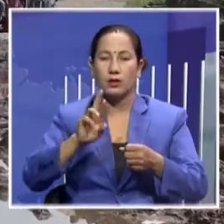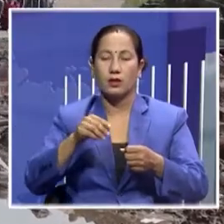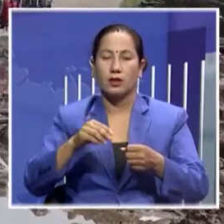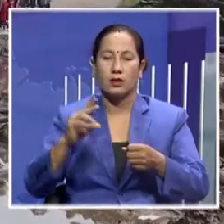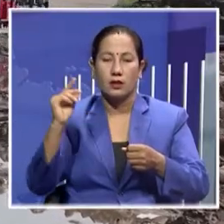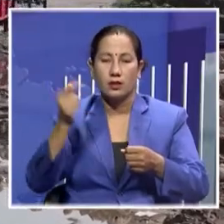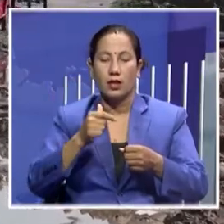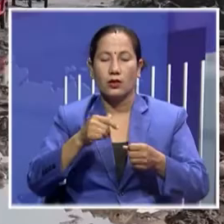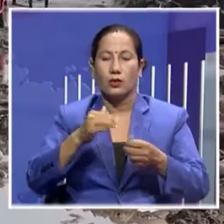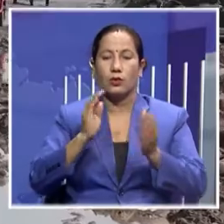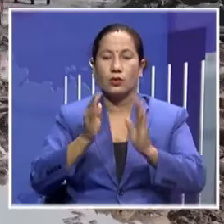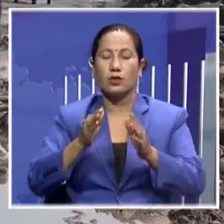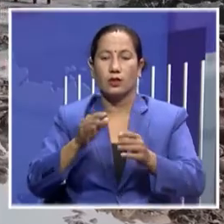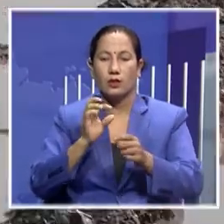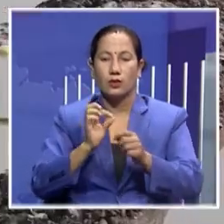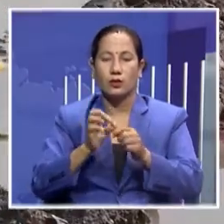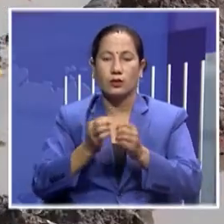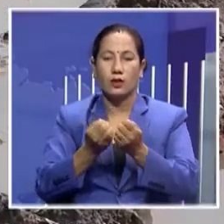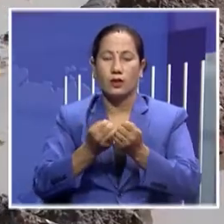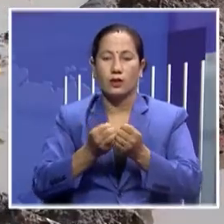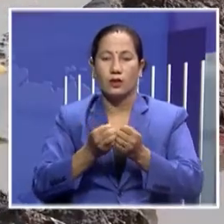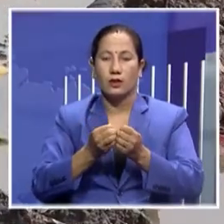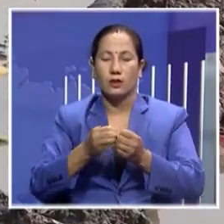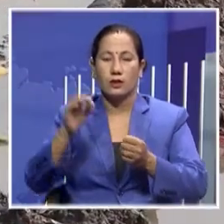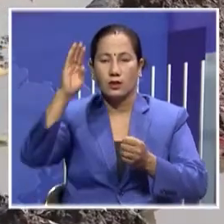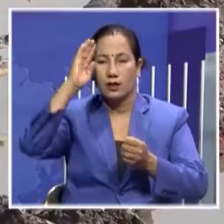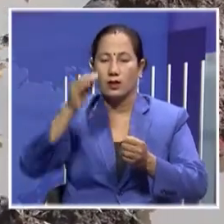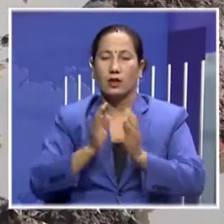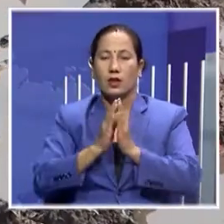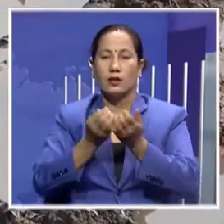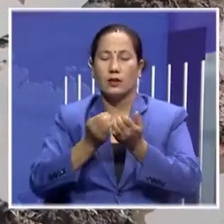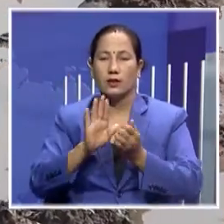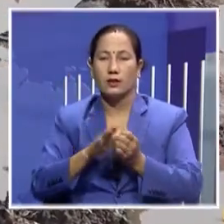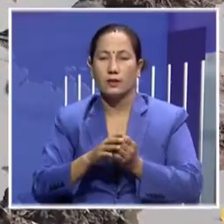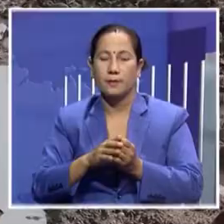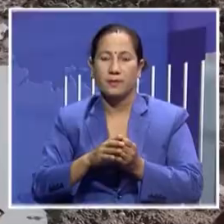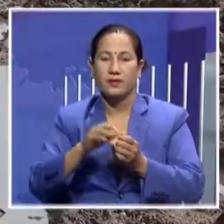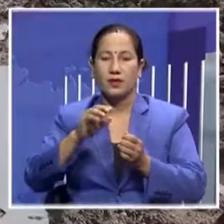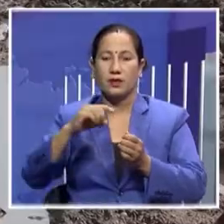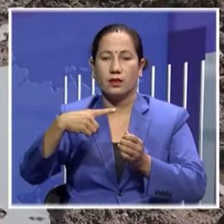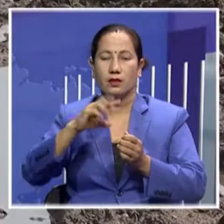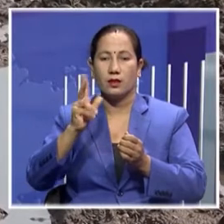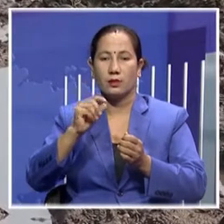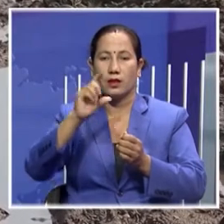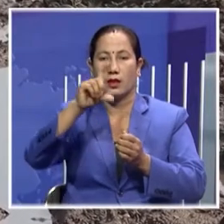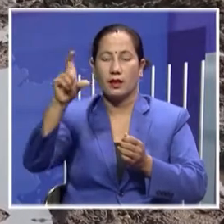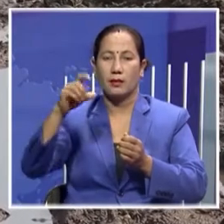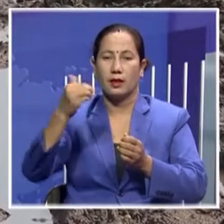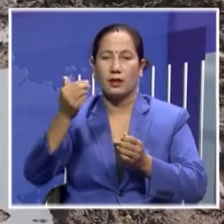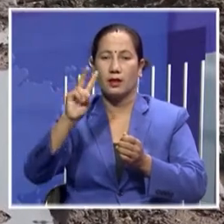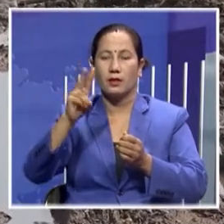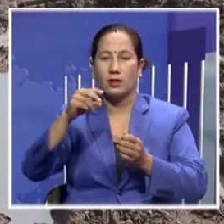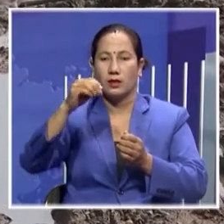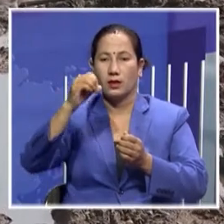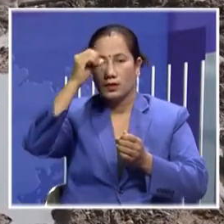जतिसक्दो चाँडो सडक निर्माण कार्य सम्पन्न गरिदिन सरकारवाला निकायलाई आग्रह गरेका छन्। निर्मला खडायत, नेपाल टेलिभिजन,